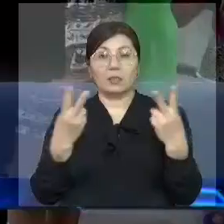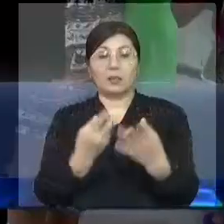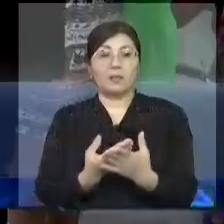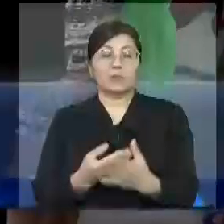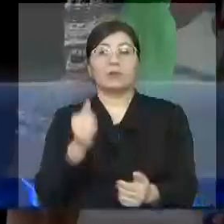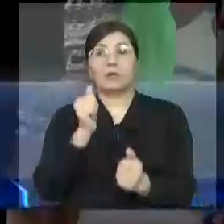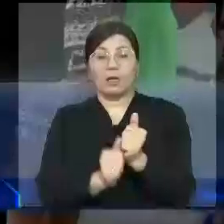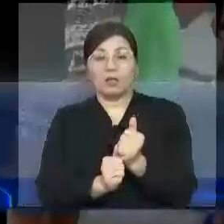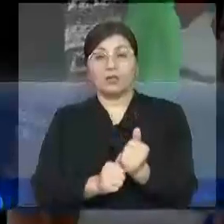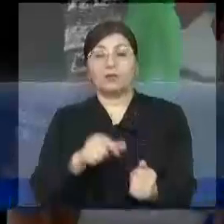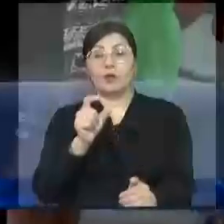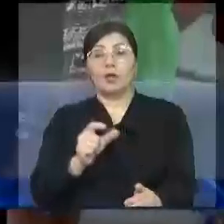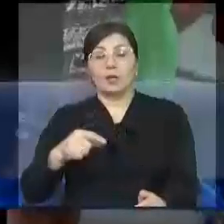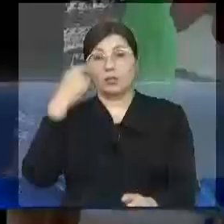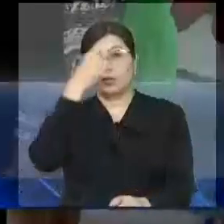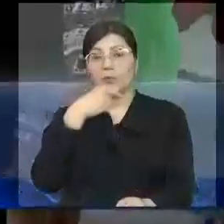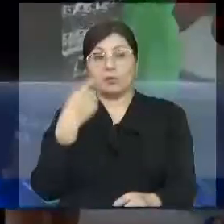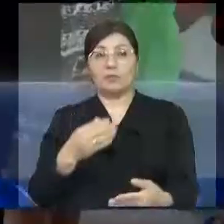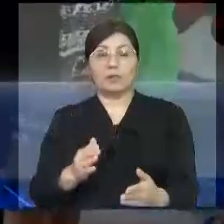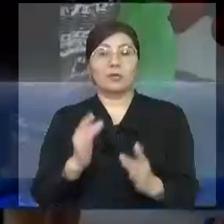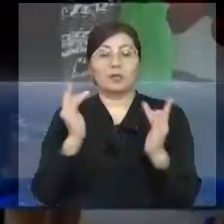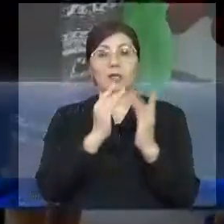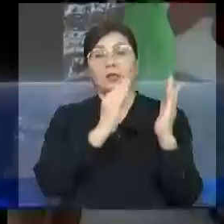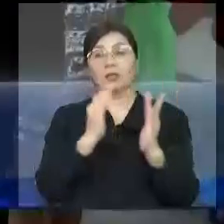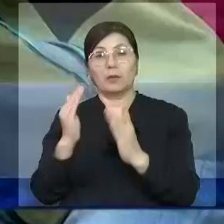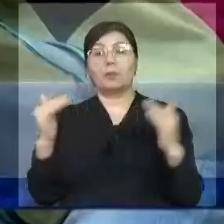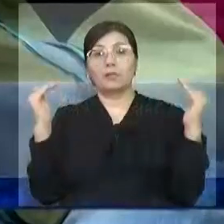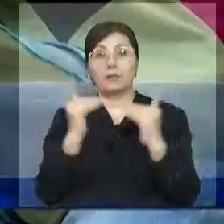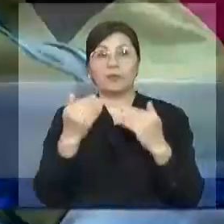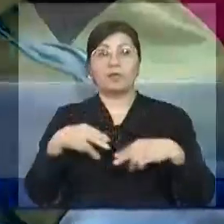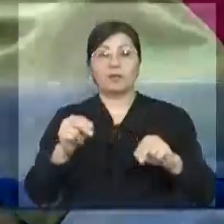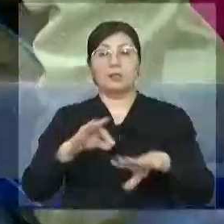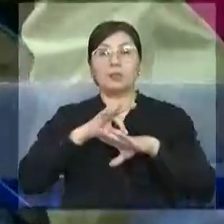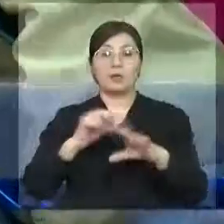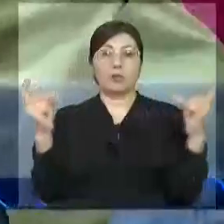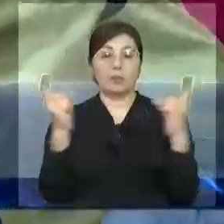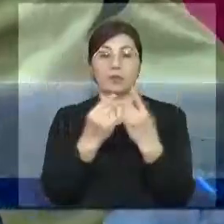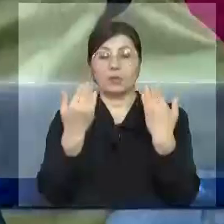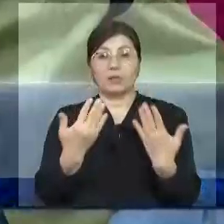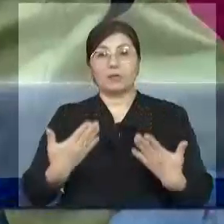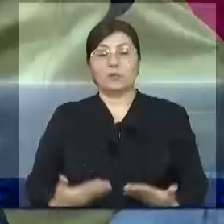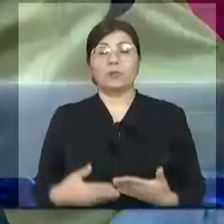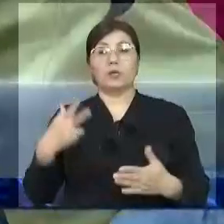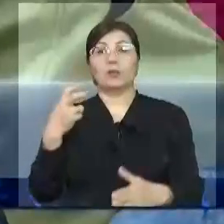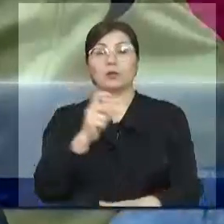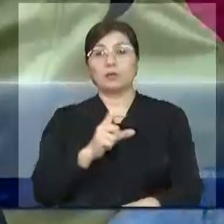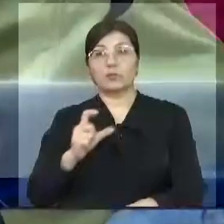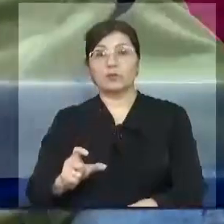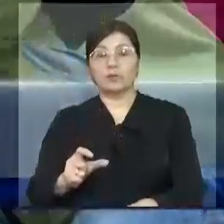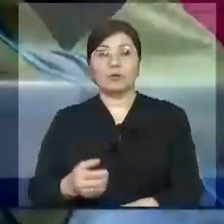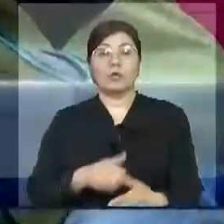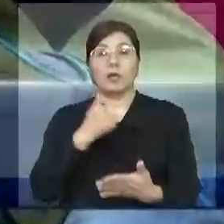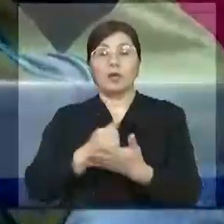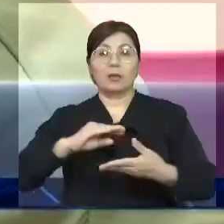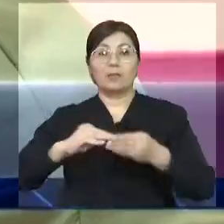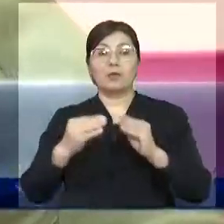обращение каждого жителя индивидуально. Так, в общежитии одного из колледжей, где проходила встреча, на сегодня проживает более 300 человек. Главная